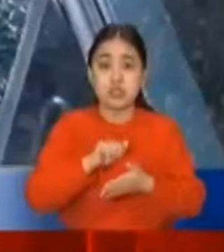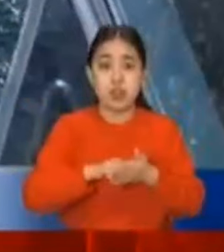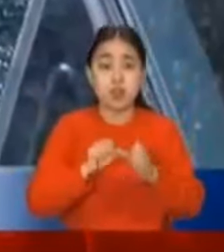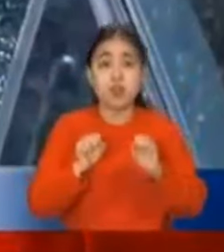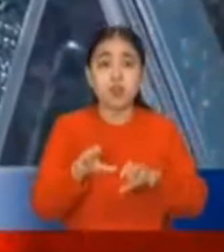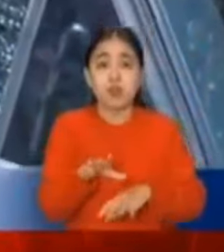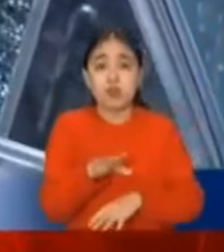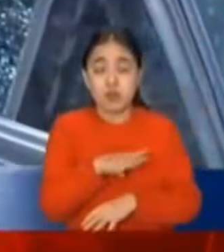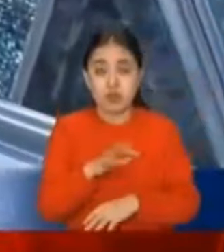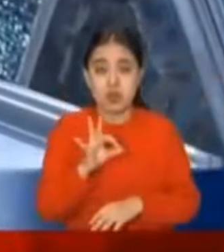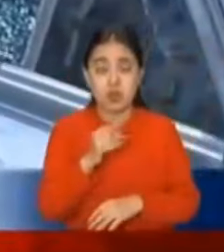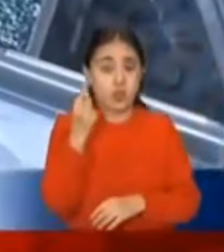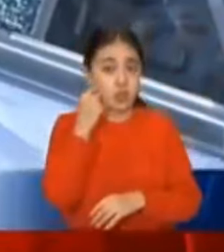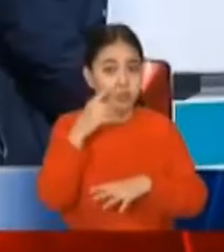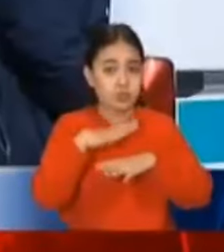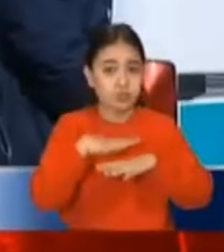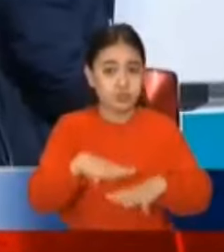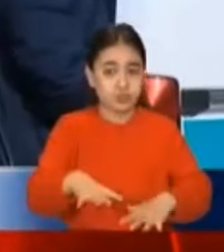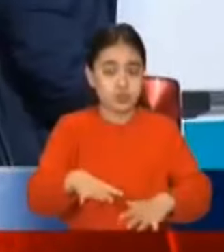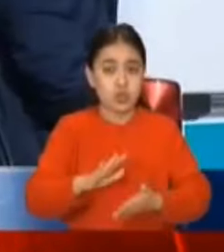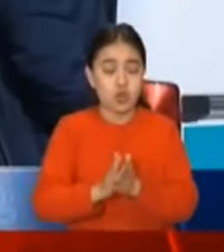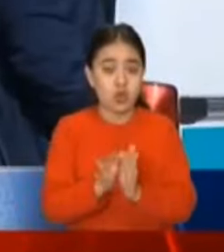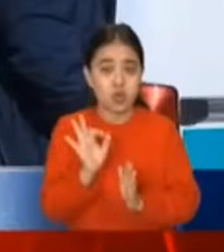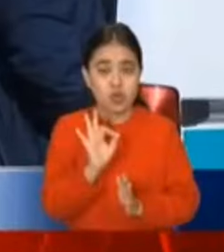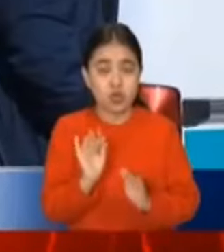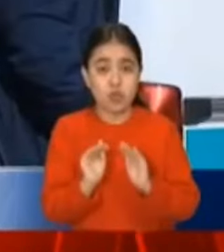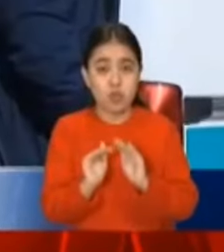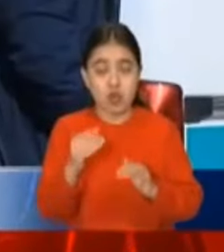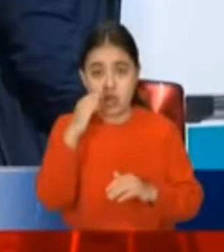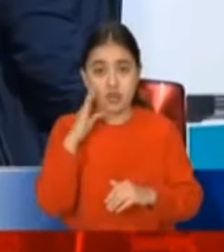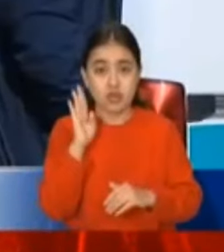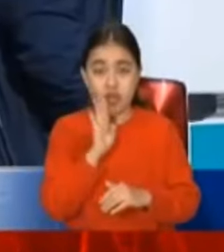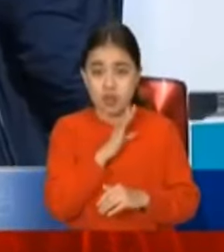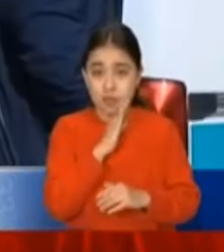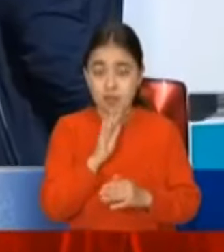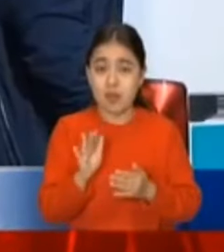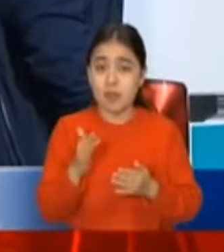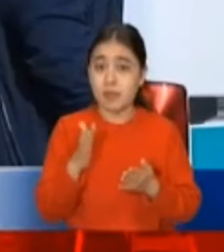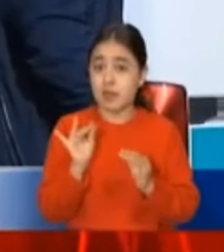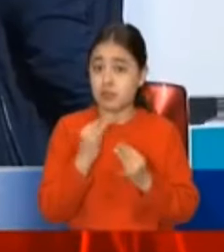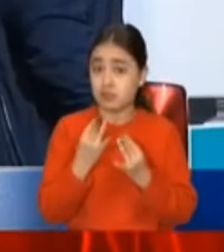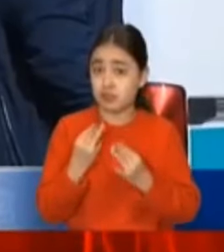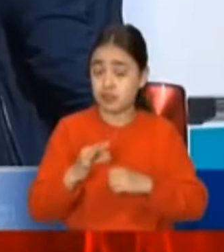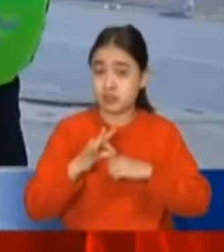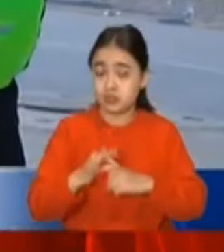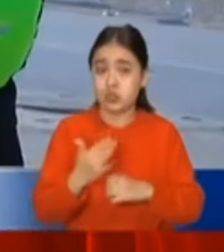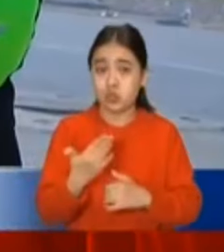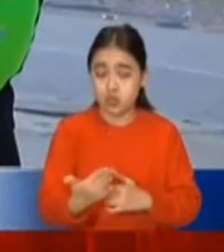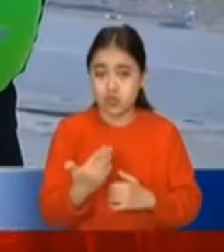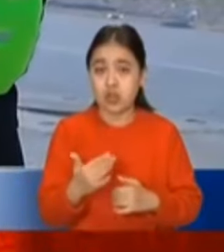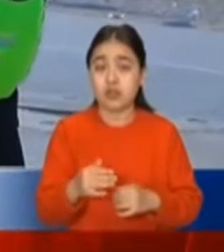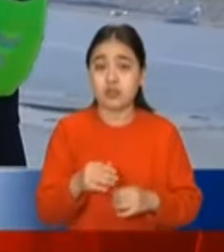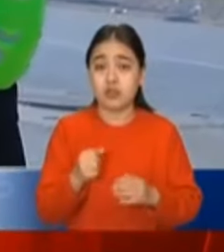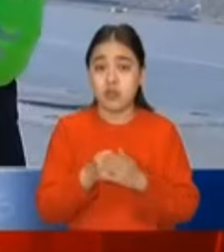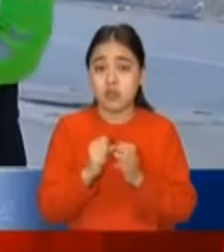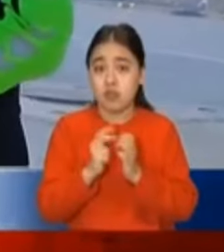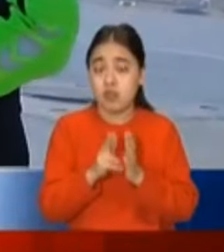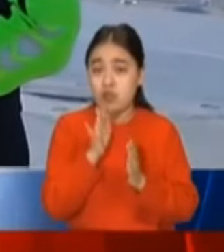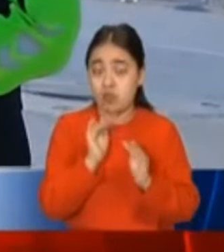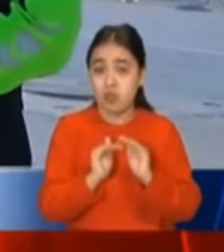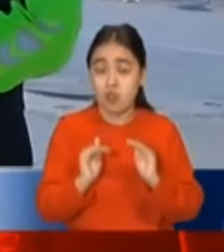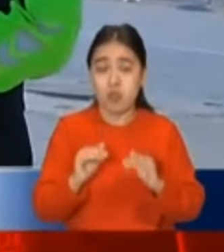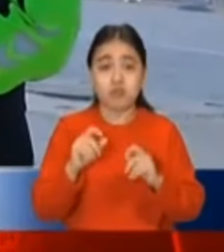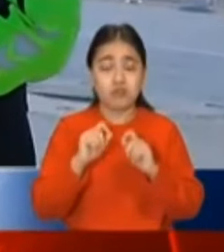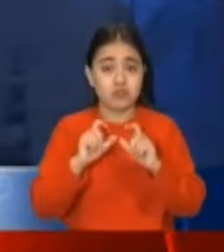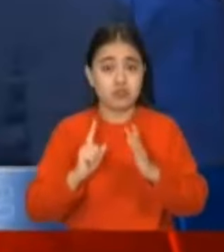bo'lib qolishlari haqida hech o'ylab ko'rishmaydi. Holat yuzasidan bolaning otasi bilan profilaktik suhbat o'tkazilib, unga voya gitmagan farzandini maktabga borib kelishini